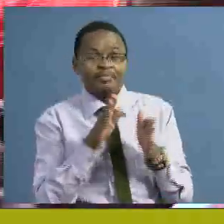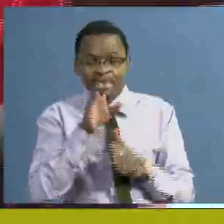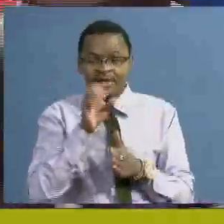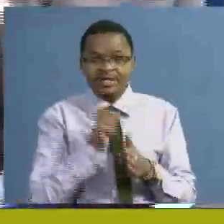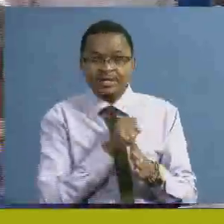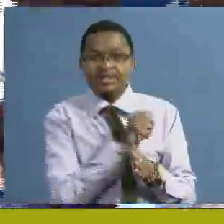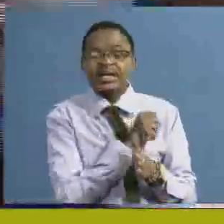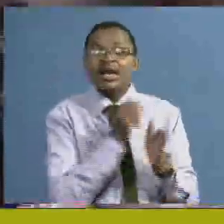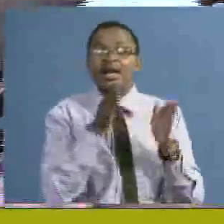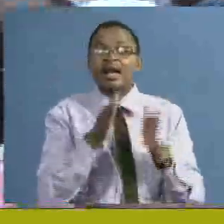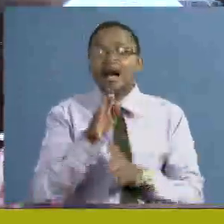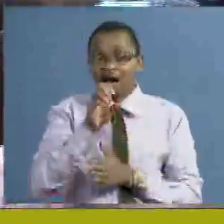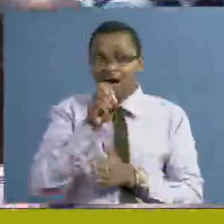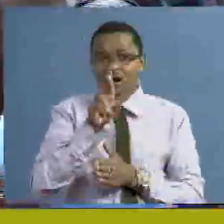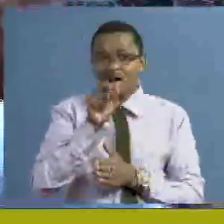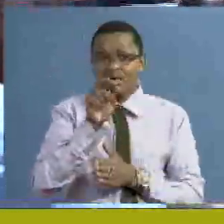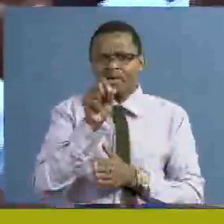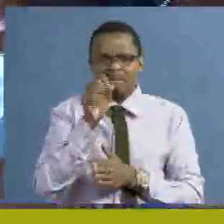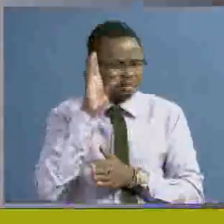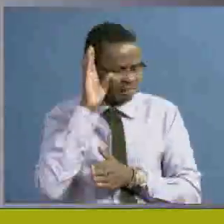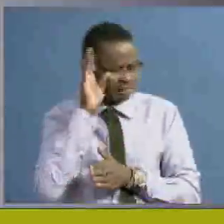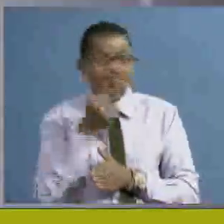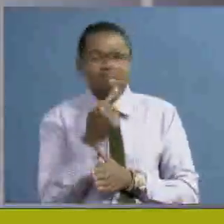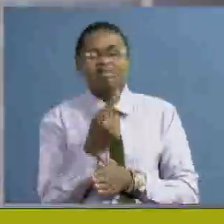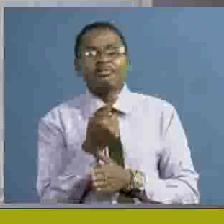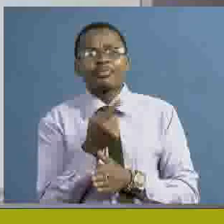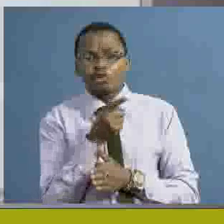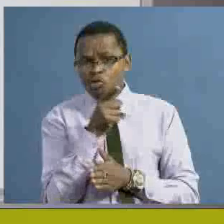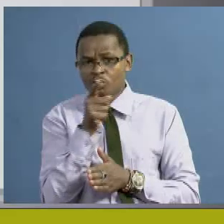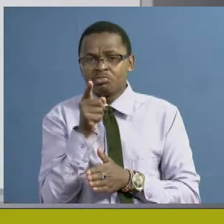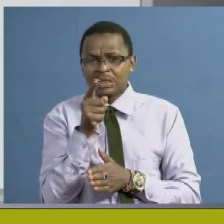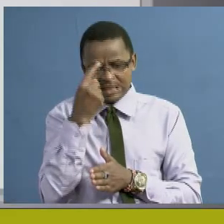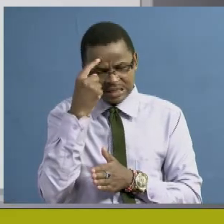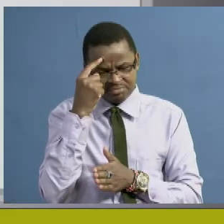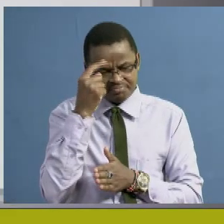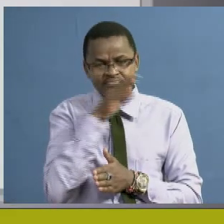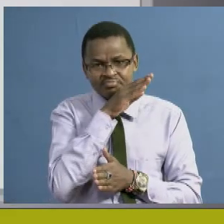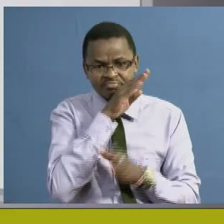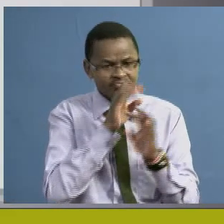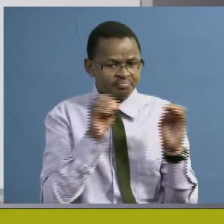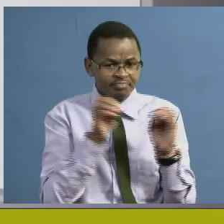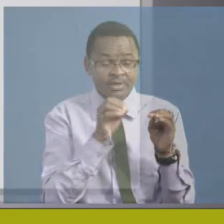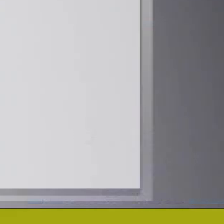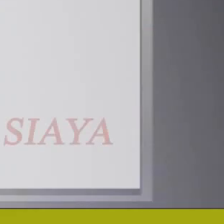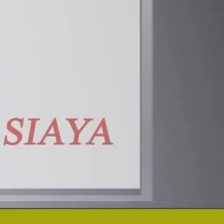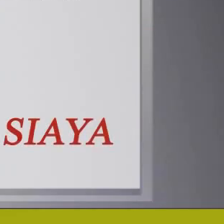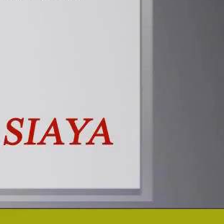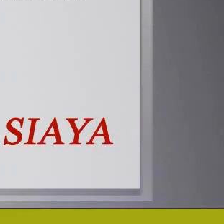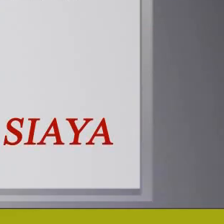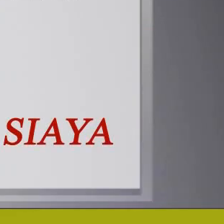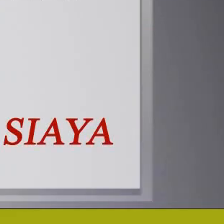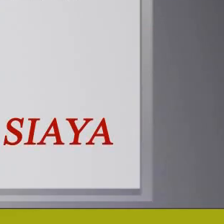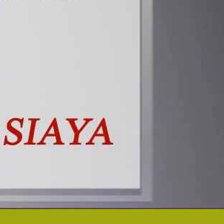Asiya James Erongo, amesikika akisema nikinukuu, wale ambao wanadhani kuwa Raila hata usika na masuala ya